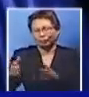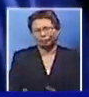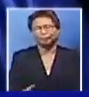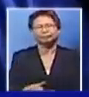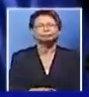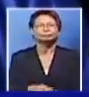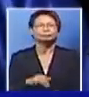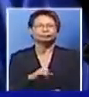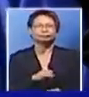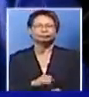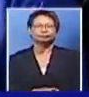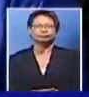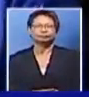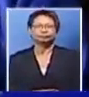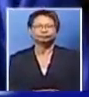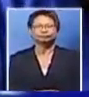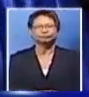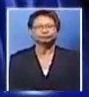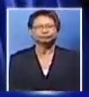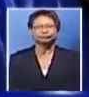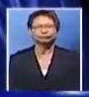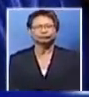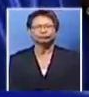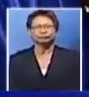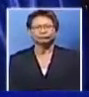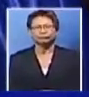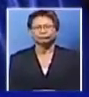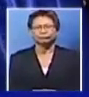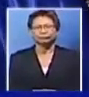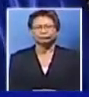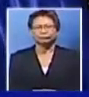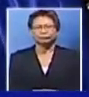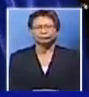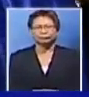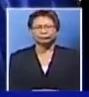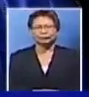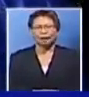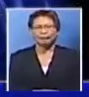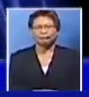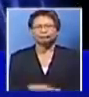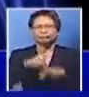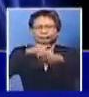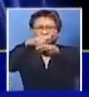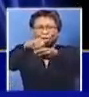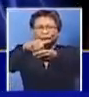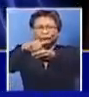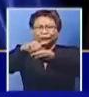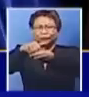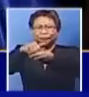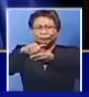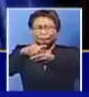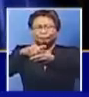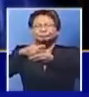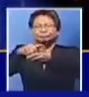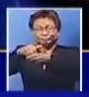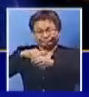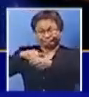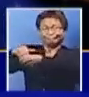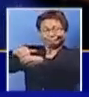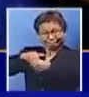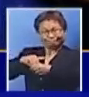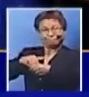Saya amat bersyukurlah dengan insentif yang diumumkan, di mana insentif ini akan dapat